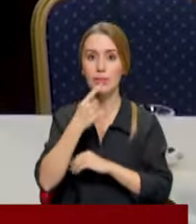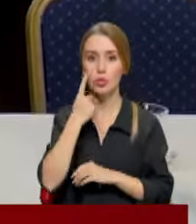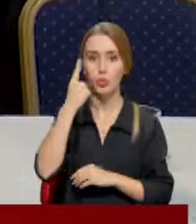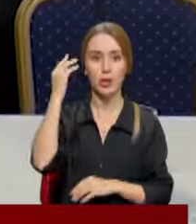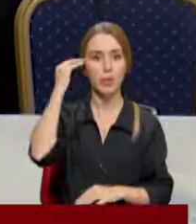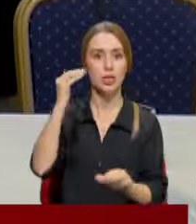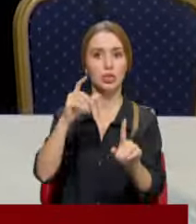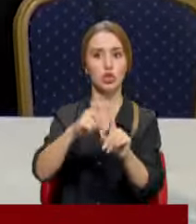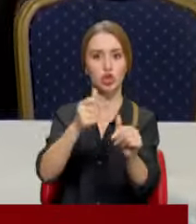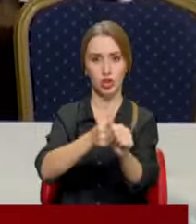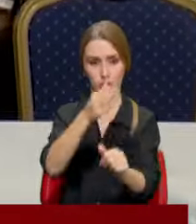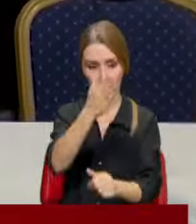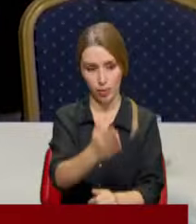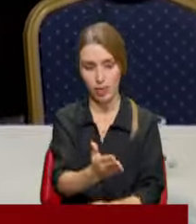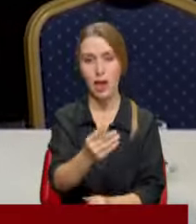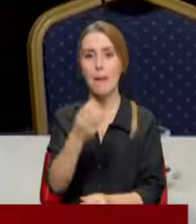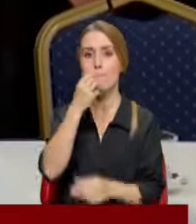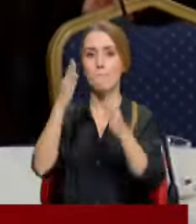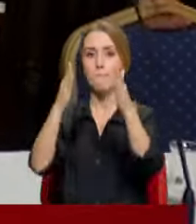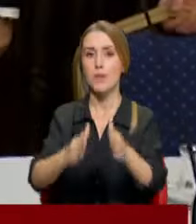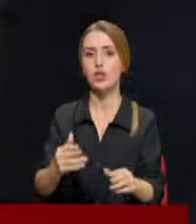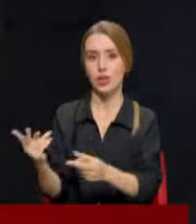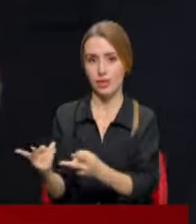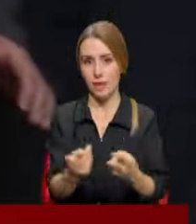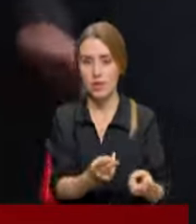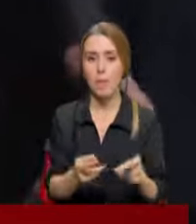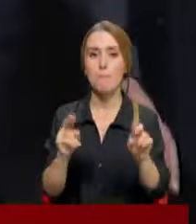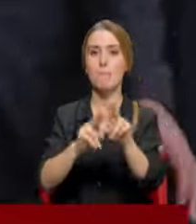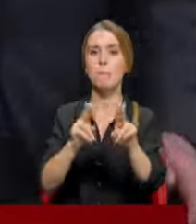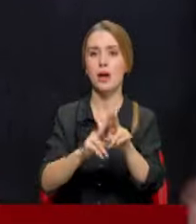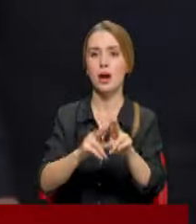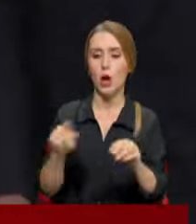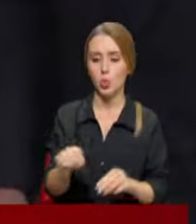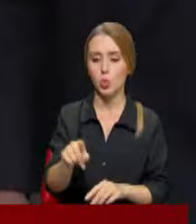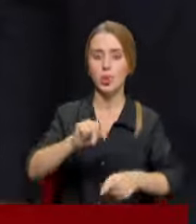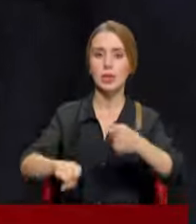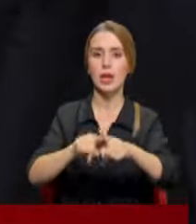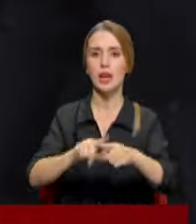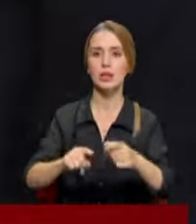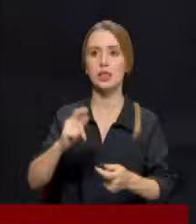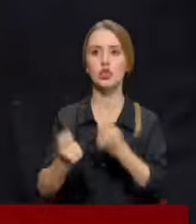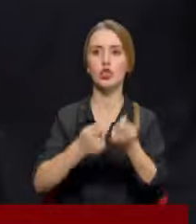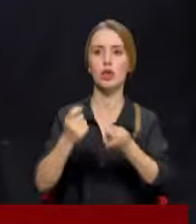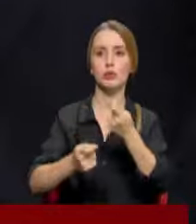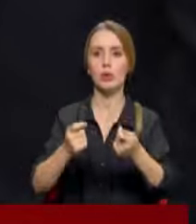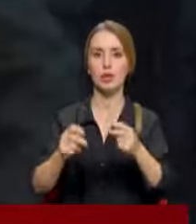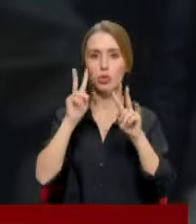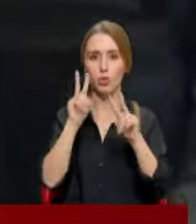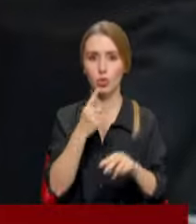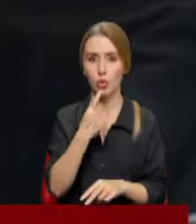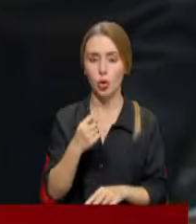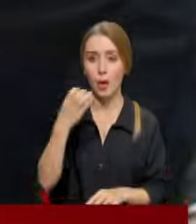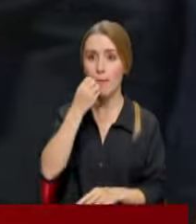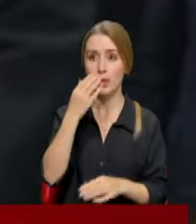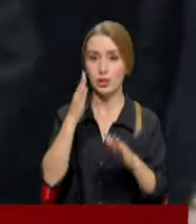Cumhurbaşkanı Başdanışmanı Mehmet Uçum, Bahçeli'nin Öcalan çağrısı PKK'nın bir Kürt siyasi hareketi olarak görülmesine yönelik dedi.